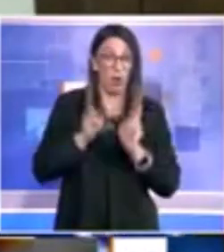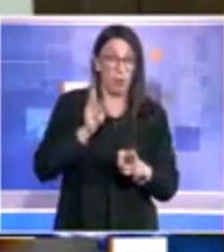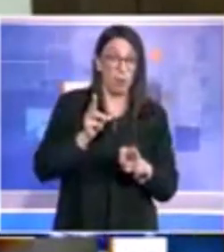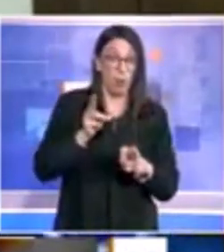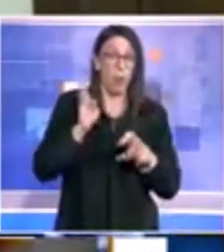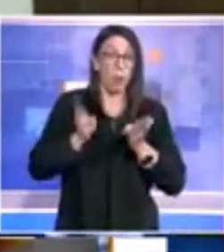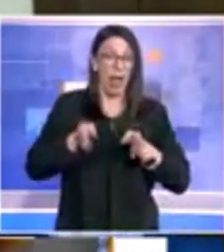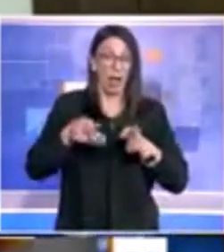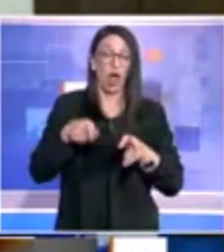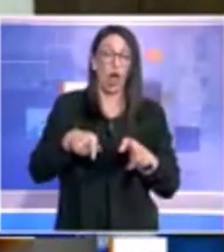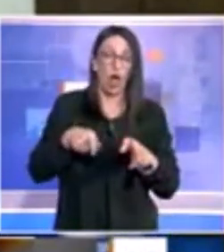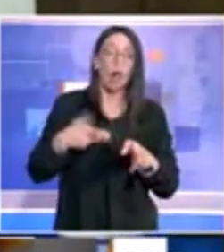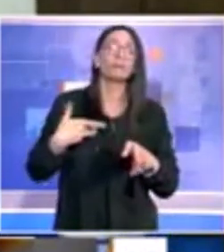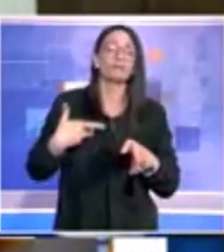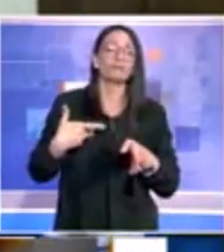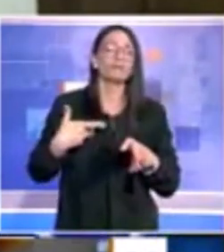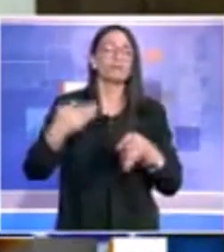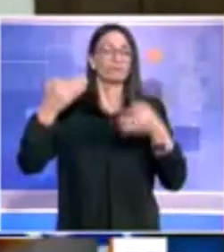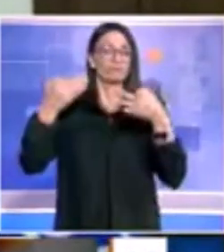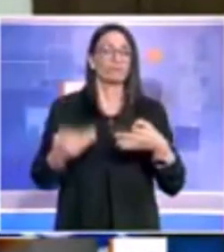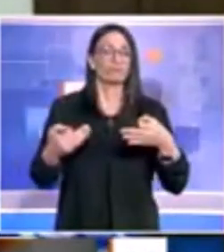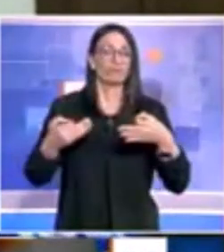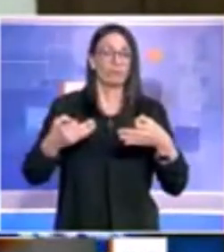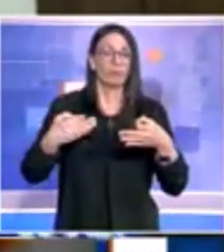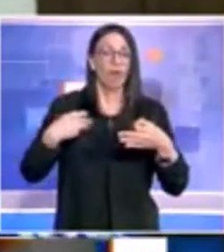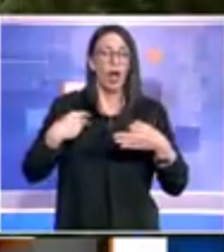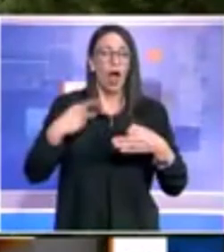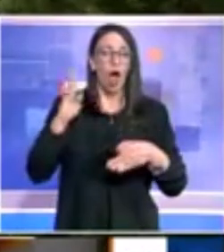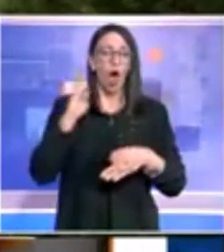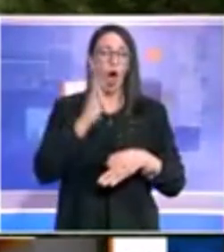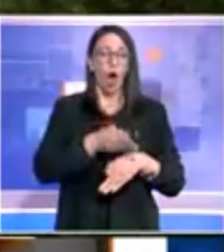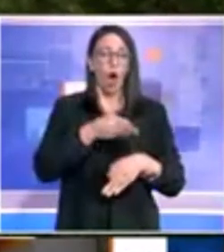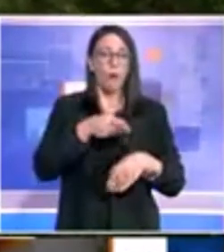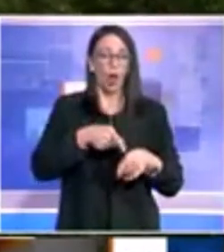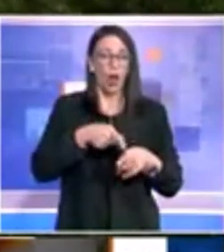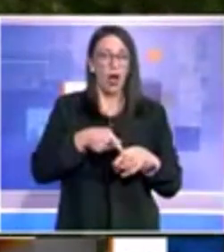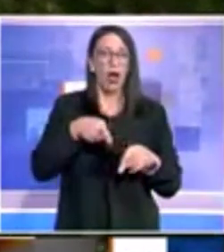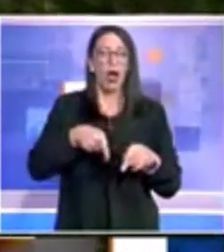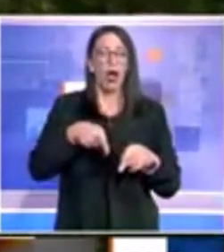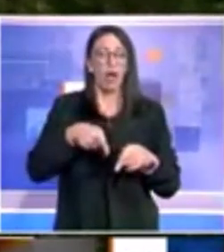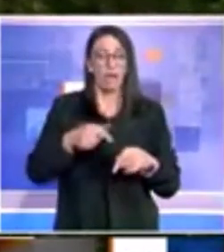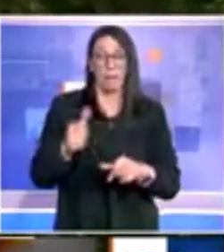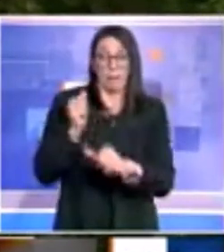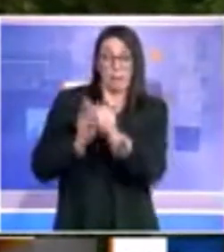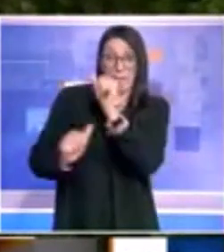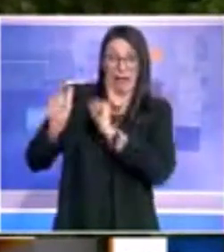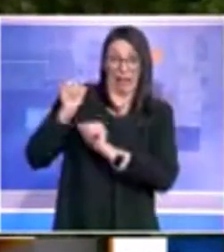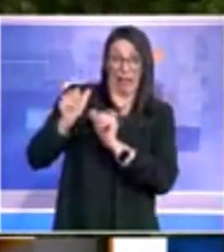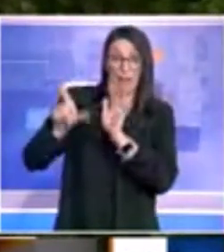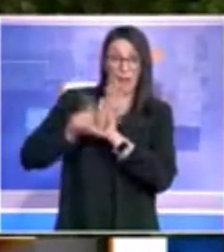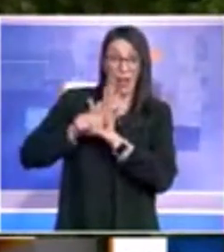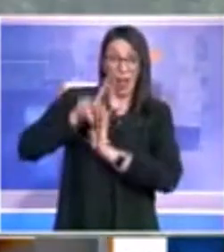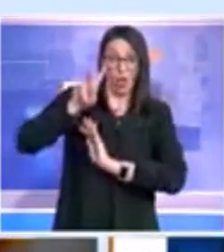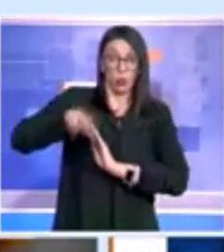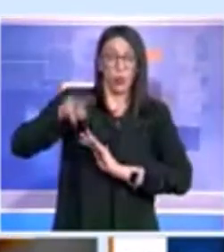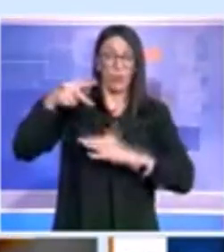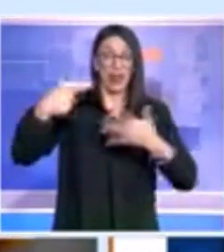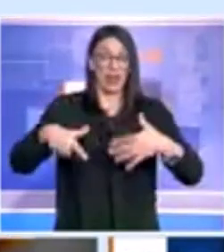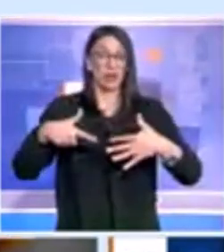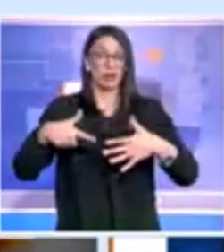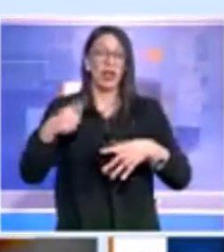è il motivo per il quale ho ritenuto che essendo il nostro provvedimento antecedente rispetto a quello del 2017